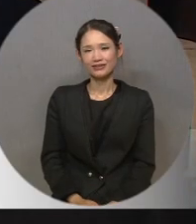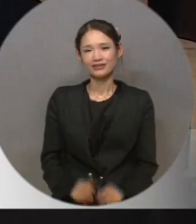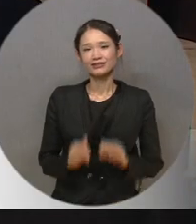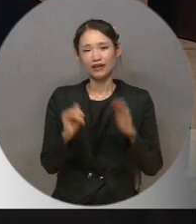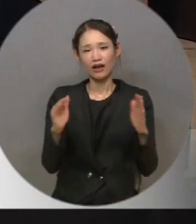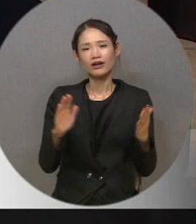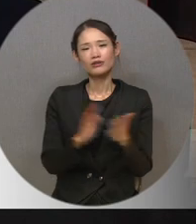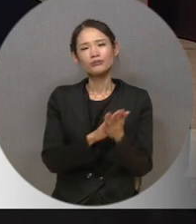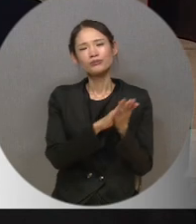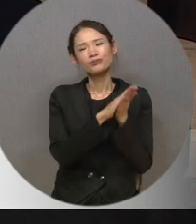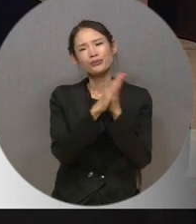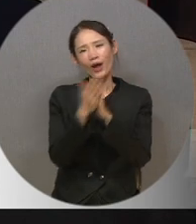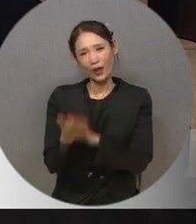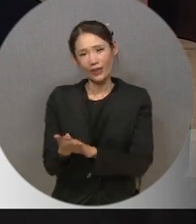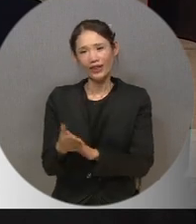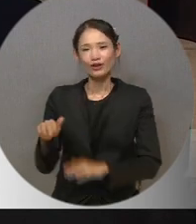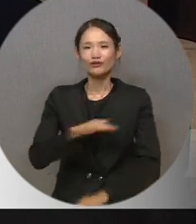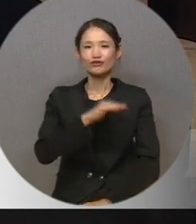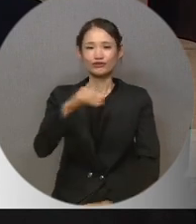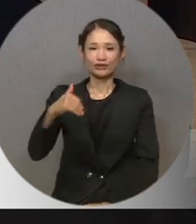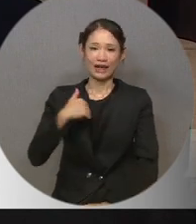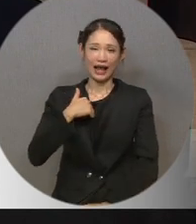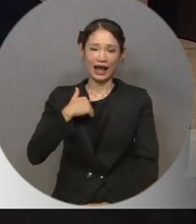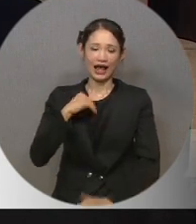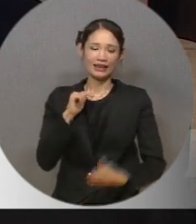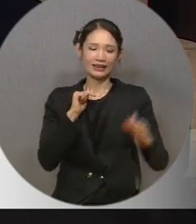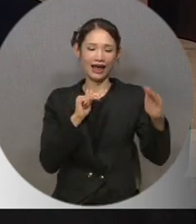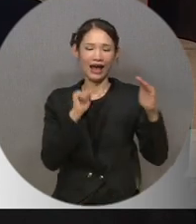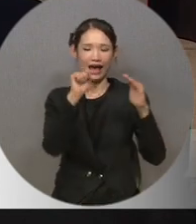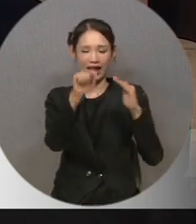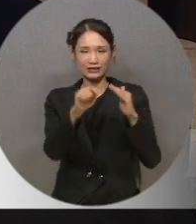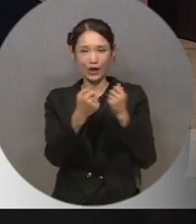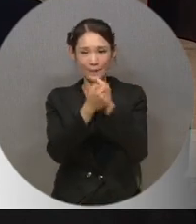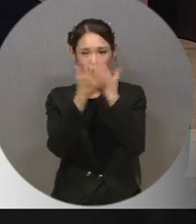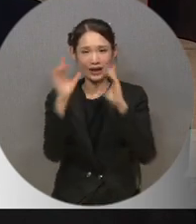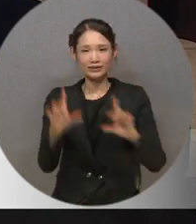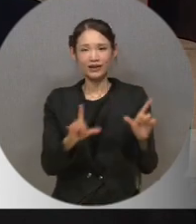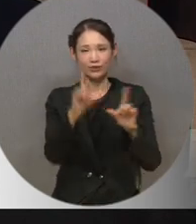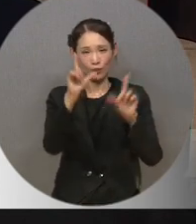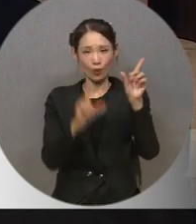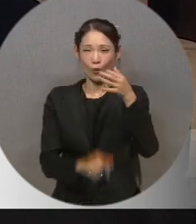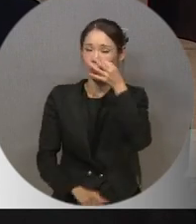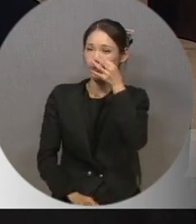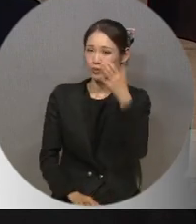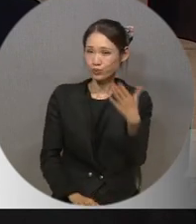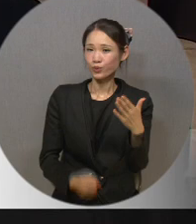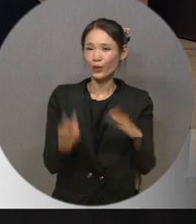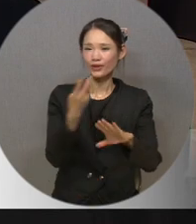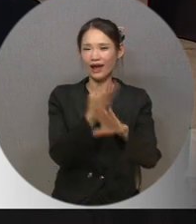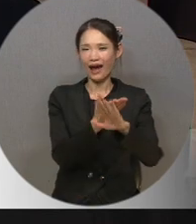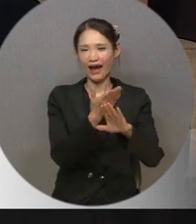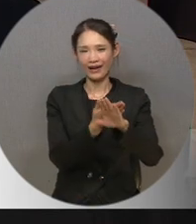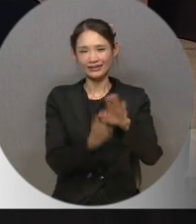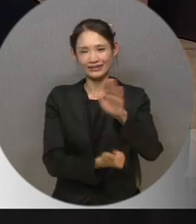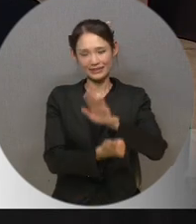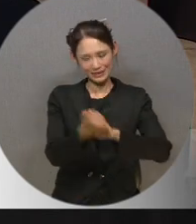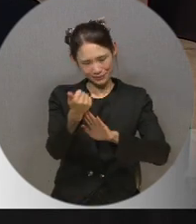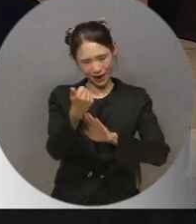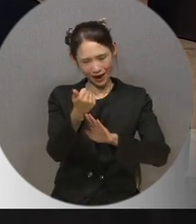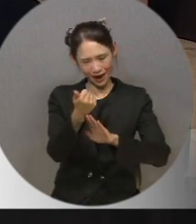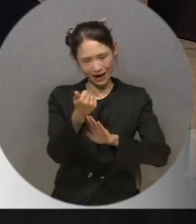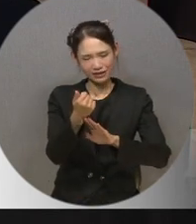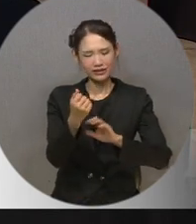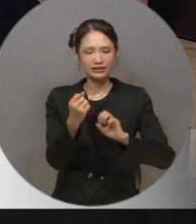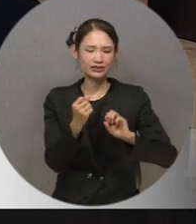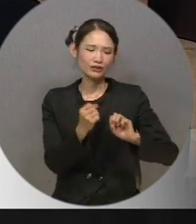세상은 변했다. 우리들이 나가서 밝게 사는 모습을 보여주면서 또 다른 그 희망을